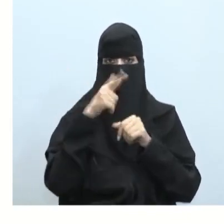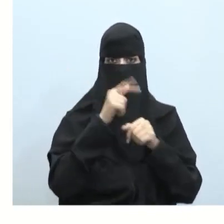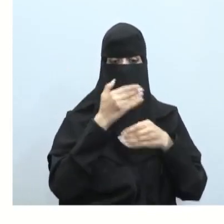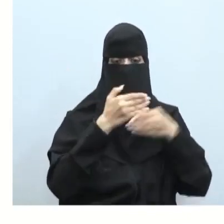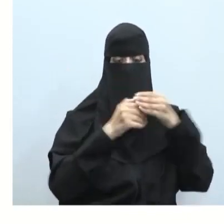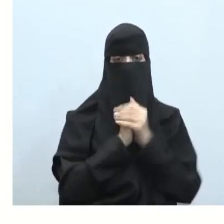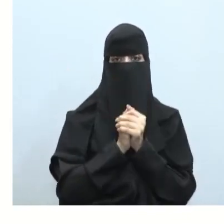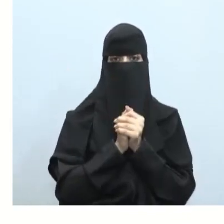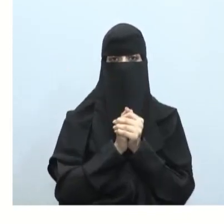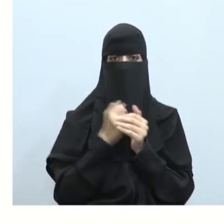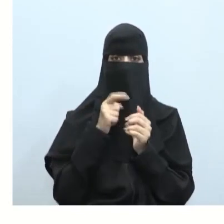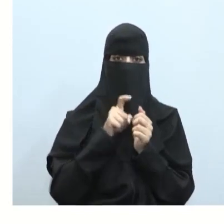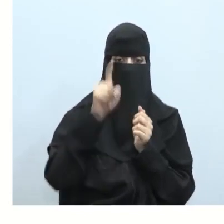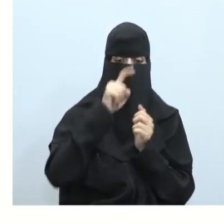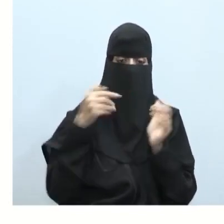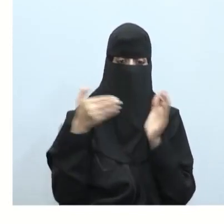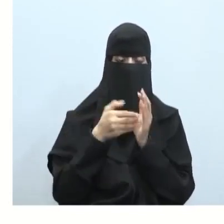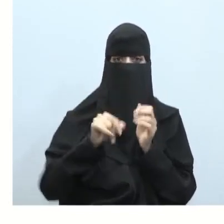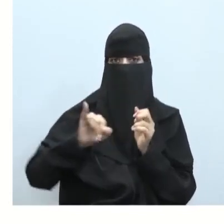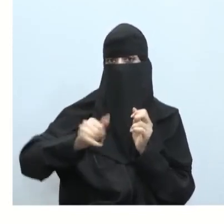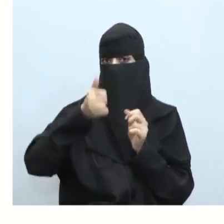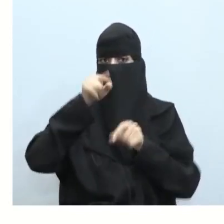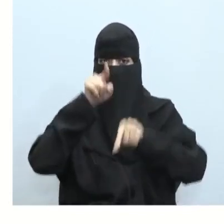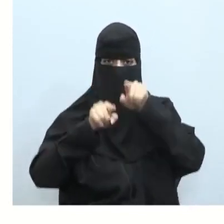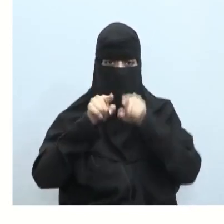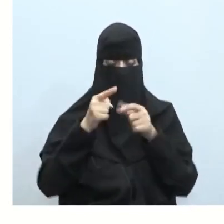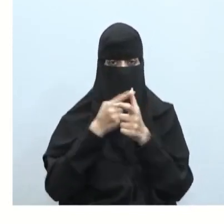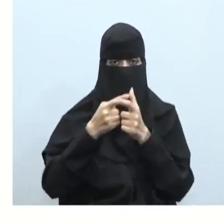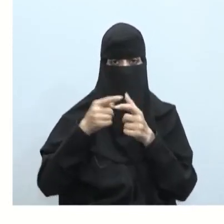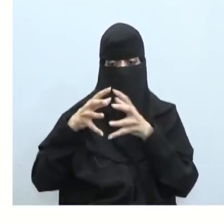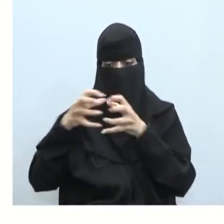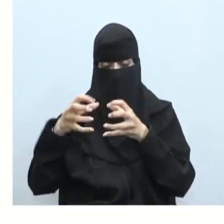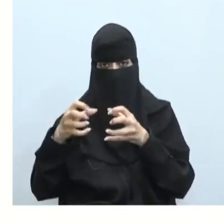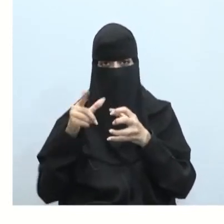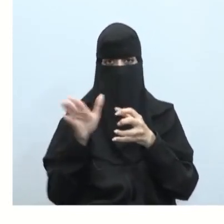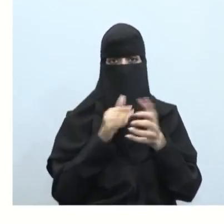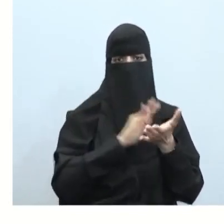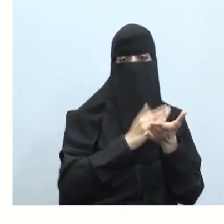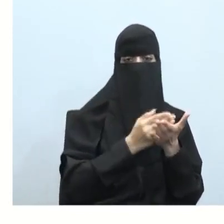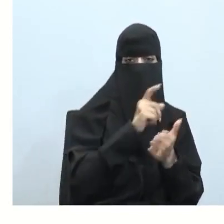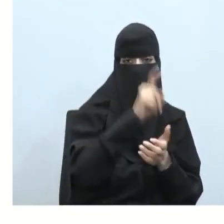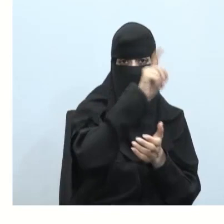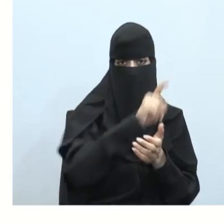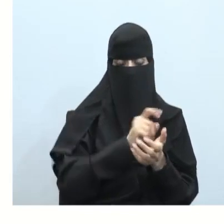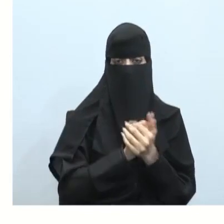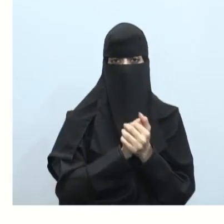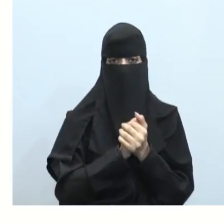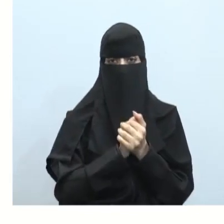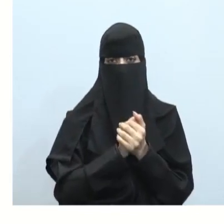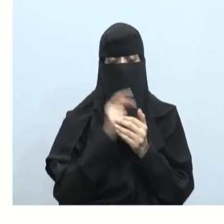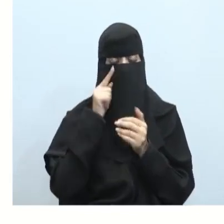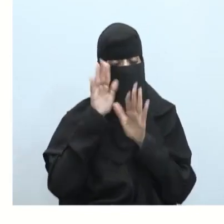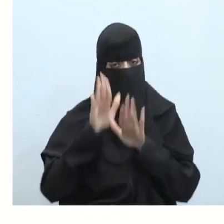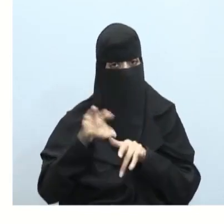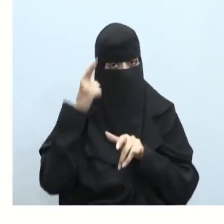تركيب الجمل سؤال عزيزي الطالب ما الفرق بين المفسر والمترجم اخذت نظره